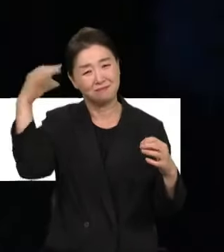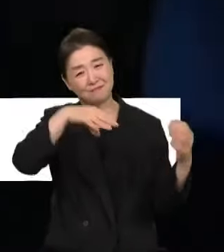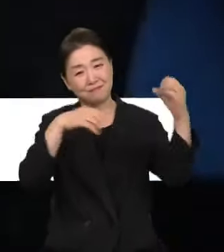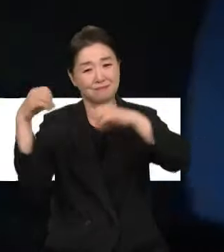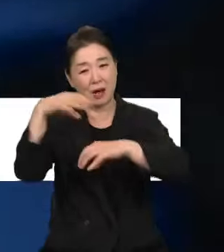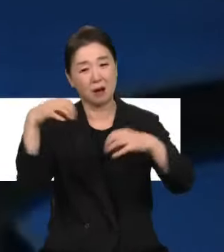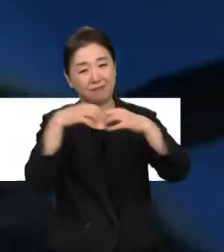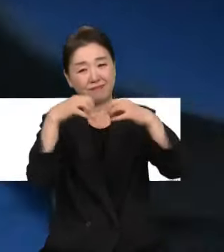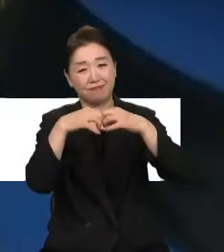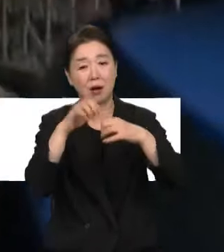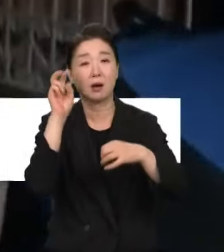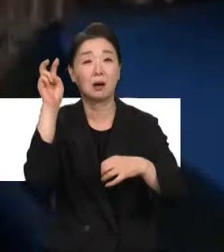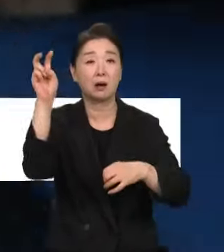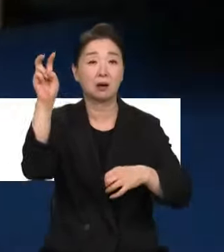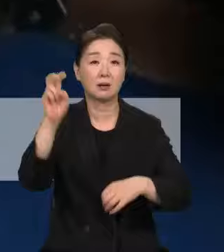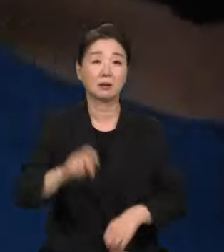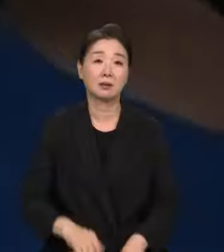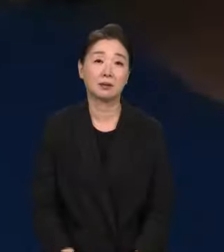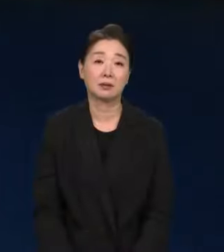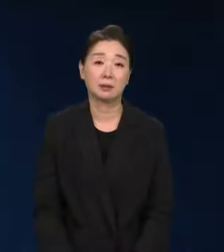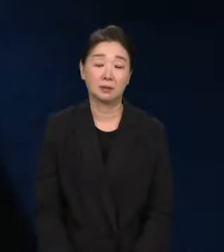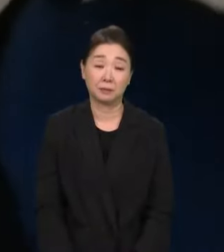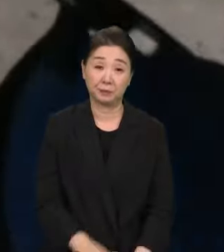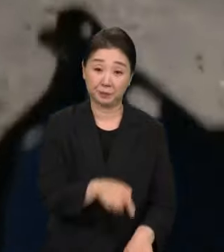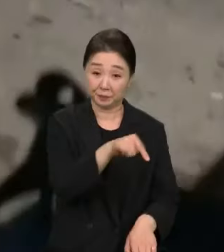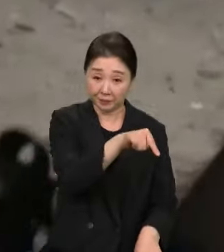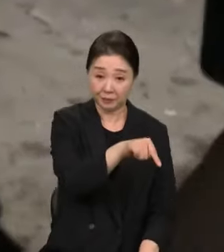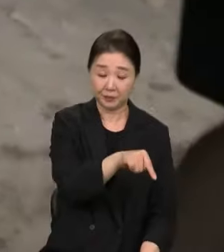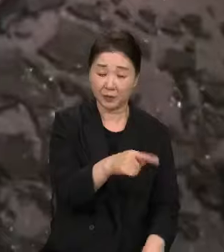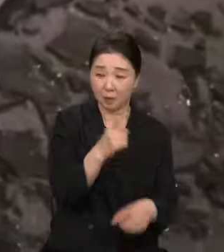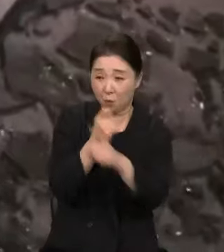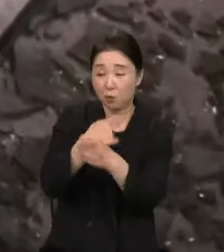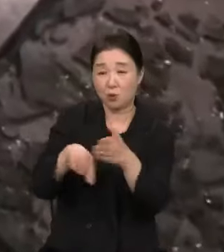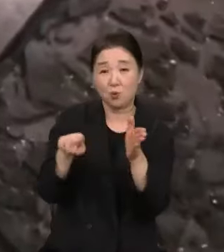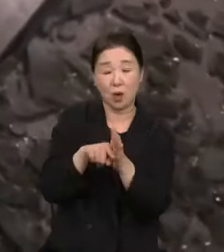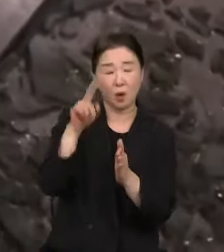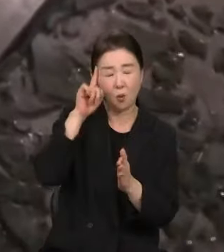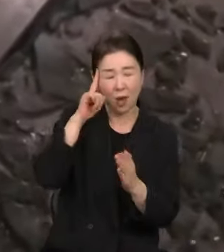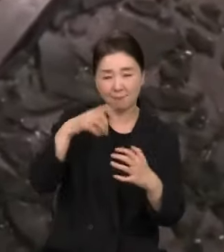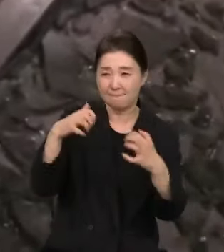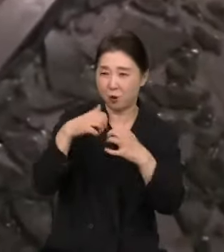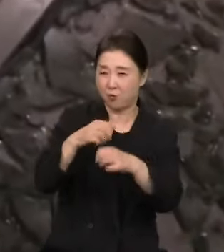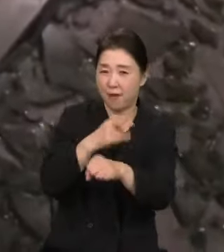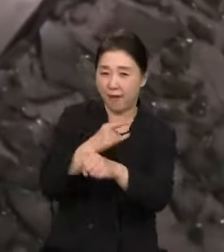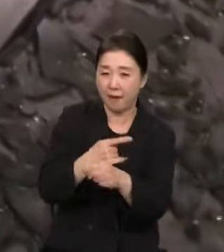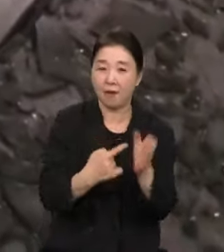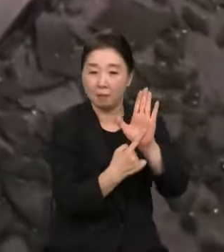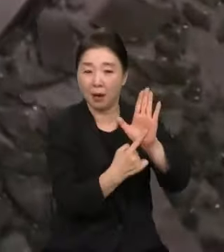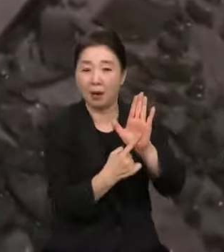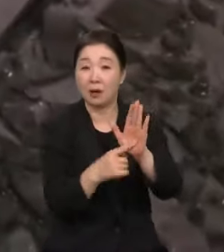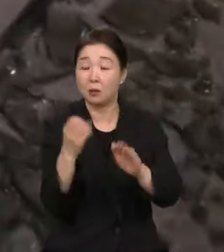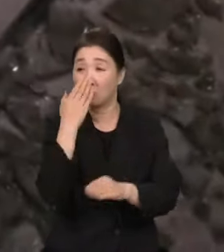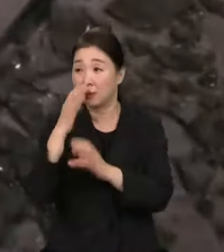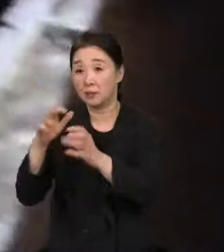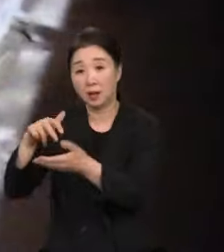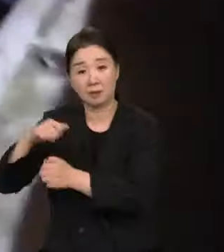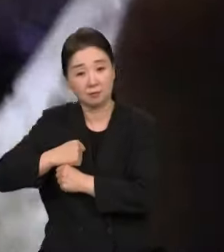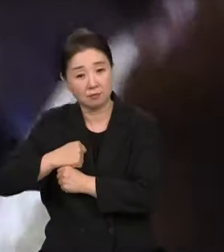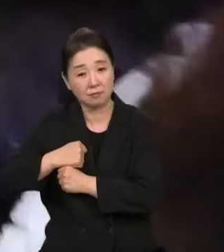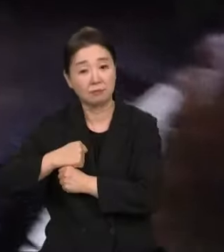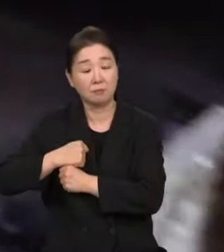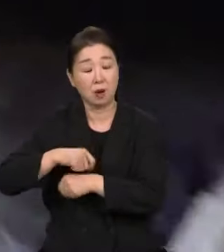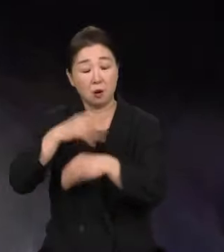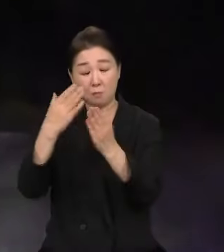가능성도 커지고 있습니다 라은 위해 무한 전투를 감행하겠다고 밝혔고 이스라엘군 역시